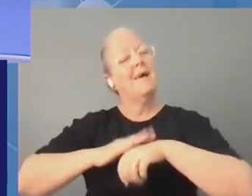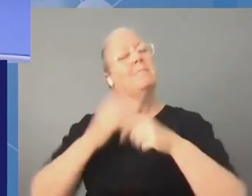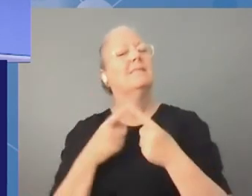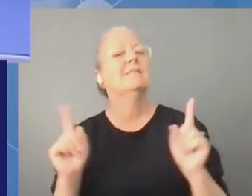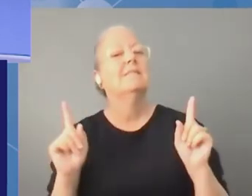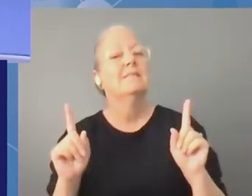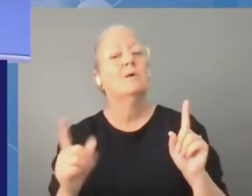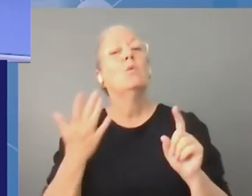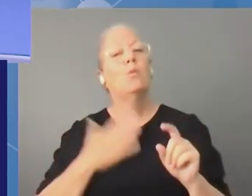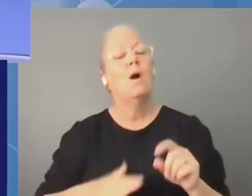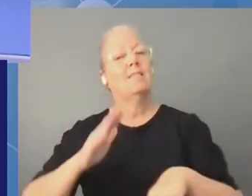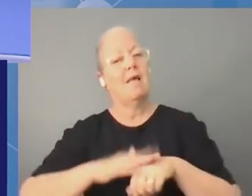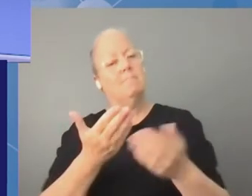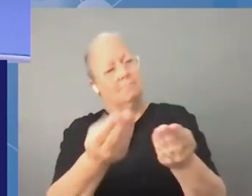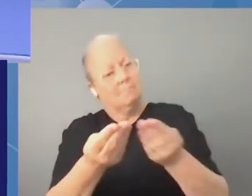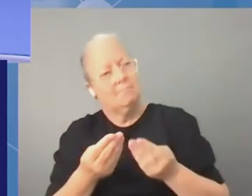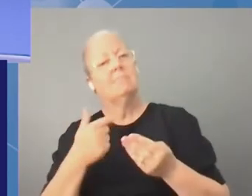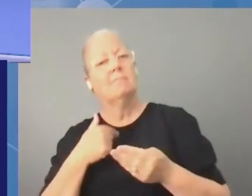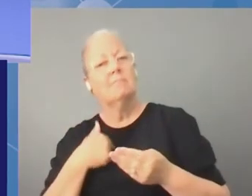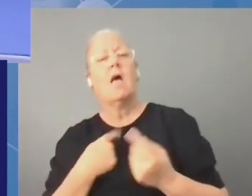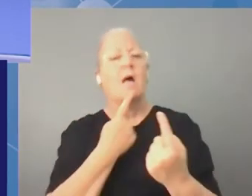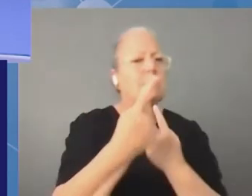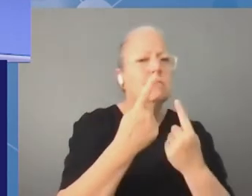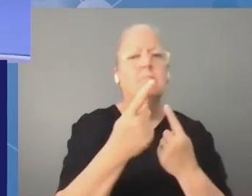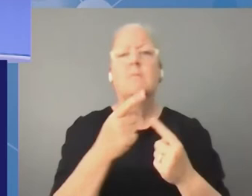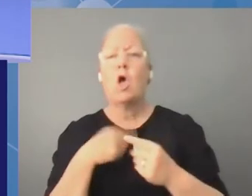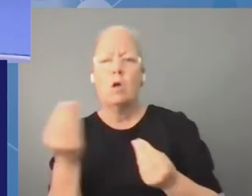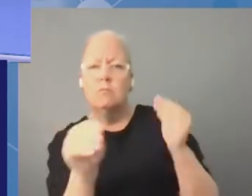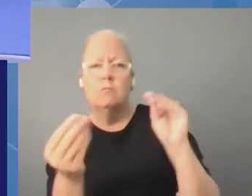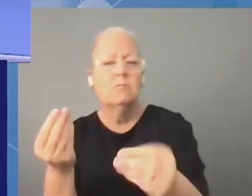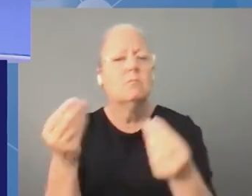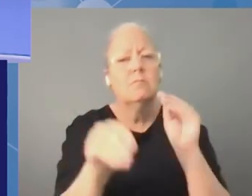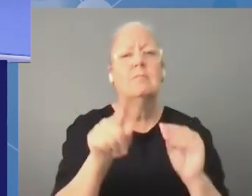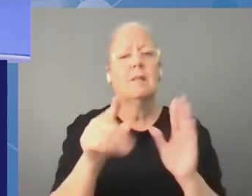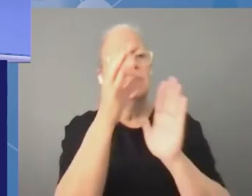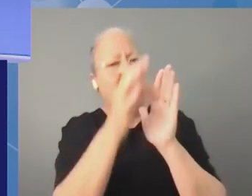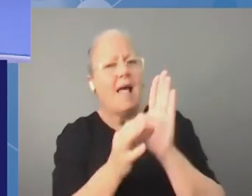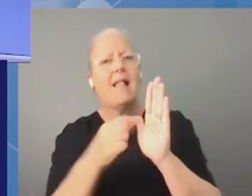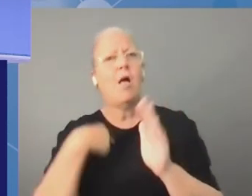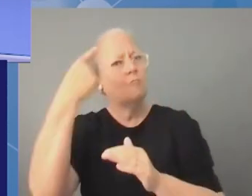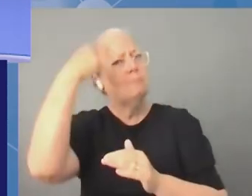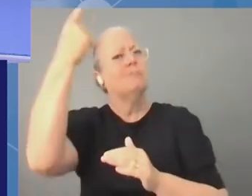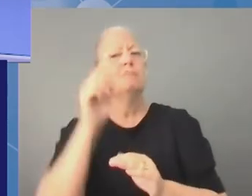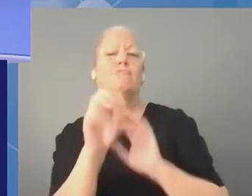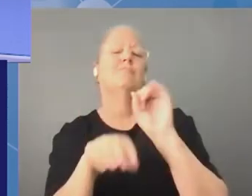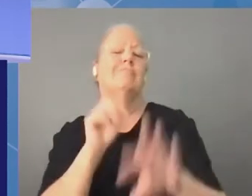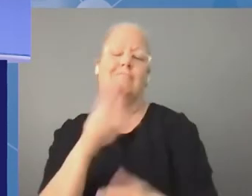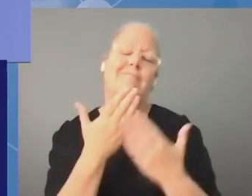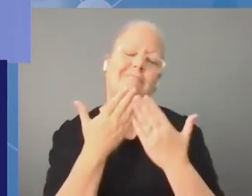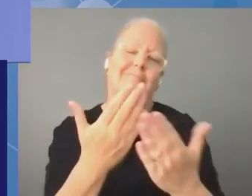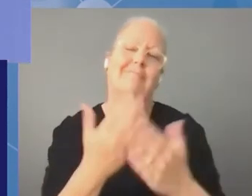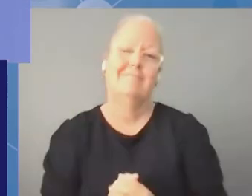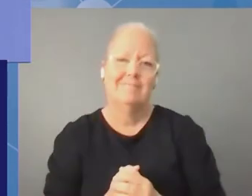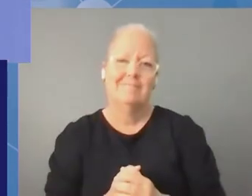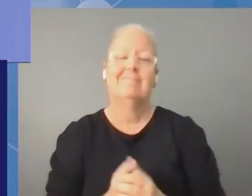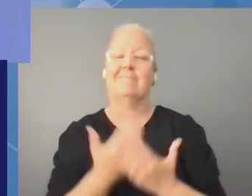论坛上面的吧，组织更多的这一类的一些板块的这一类的交流，在这些平台上面我